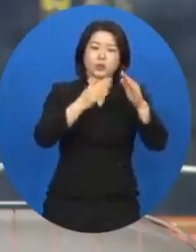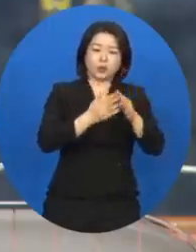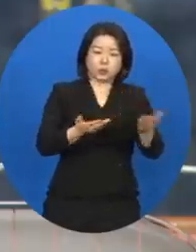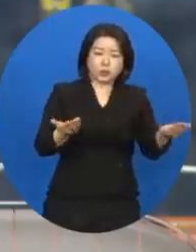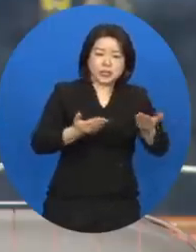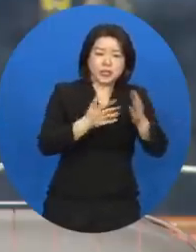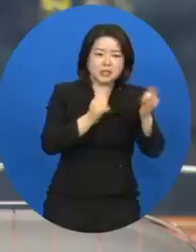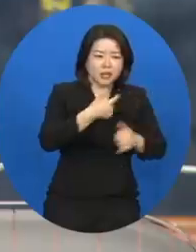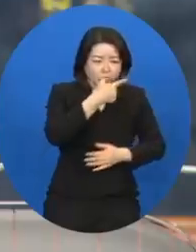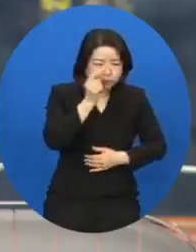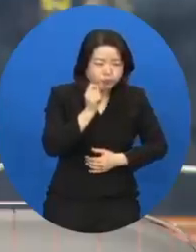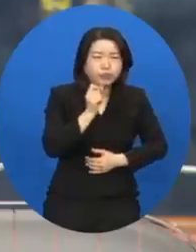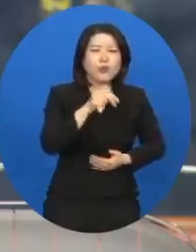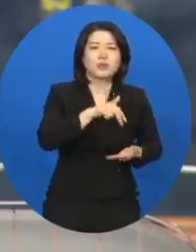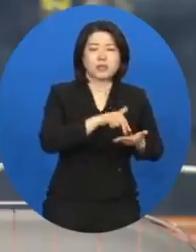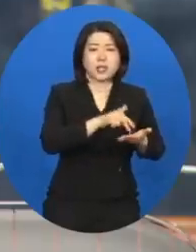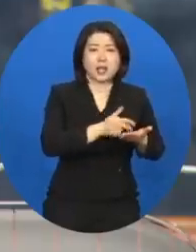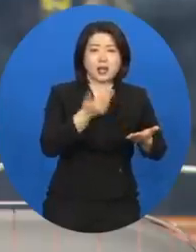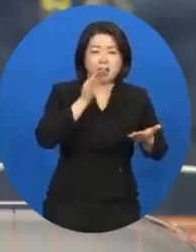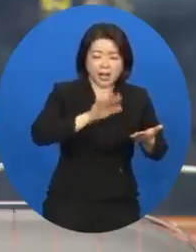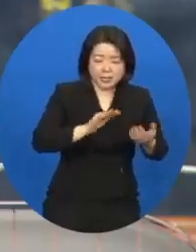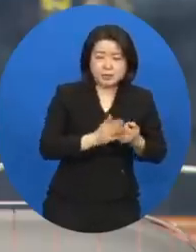형편인데도 파송교인들을